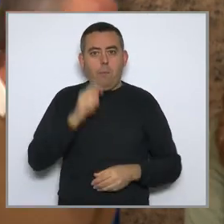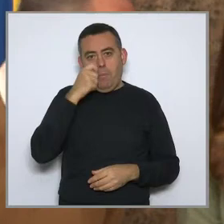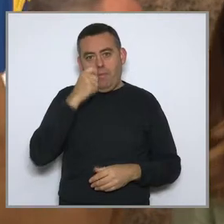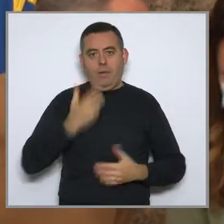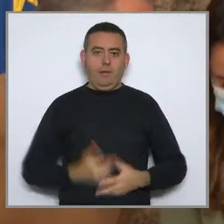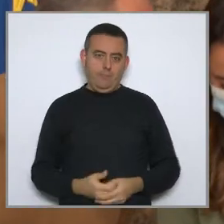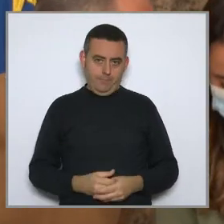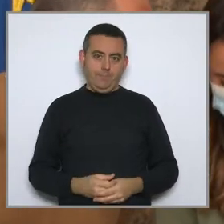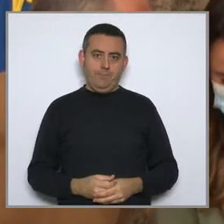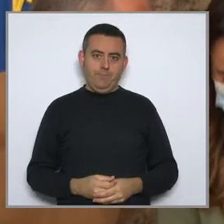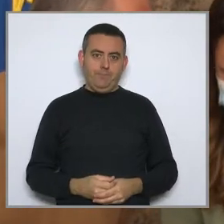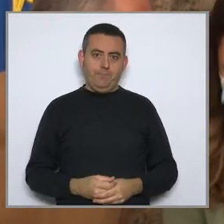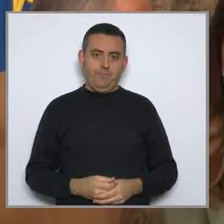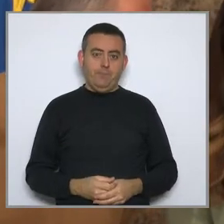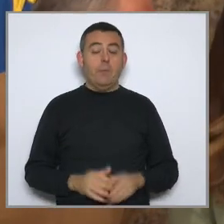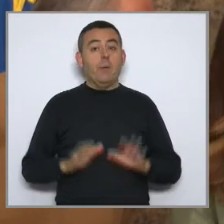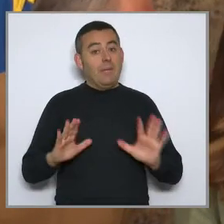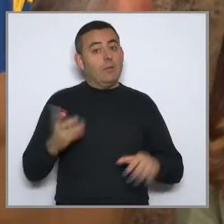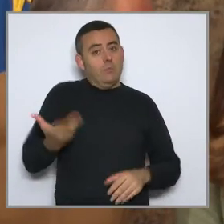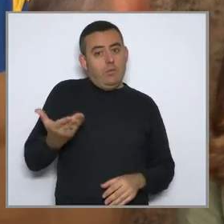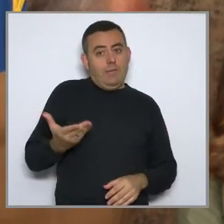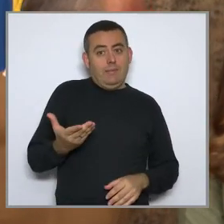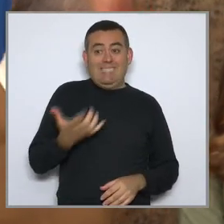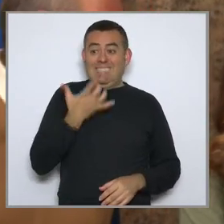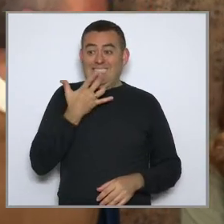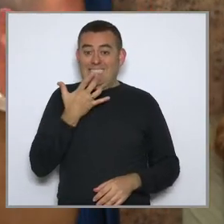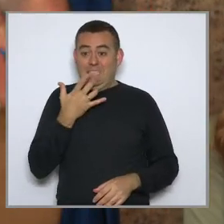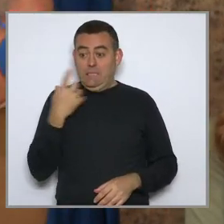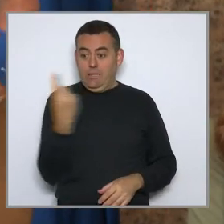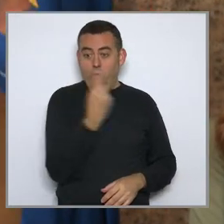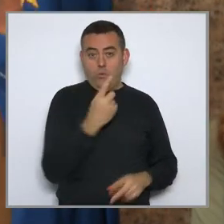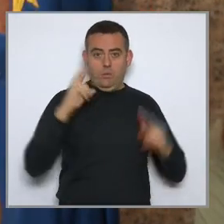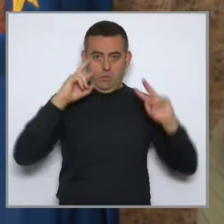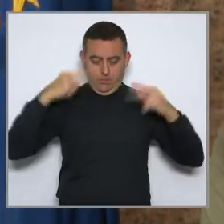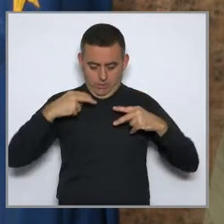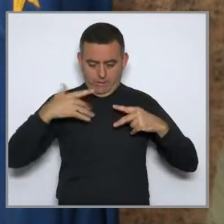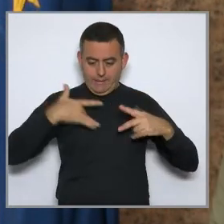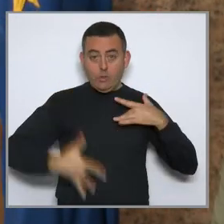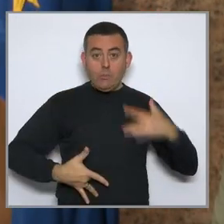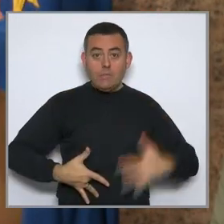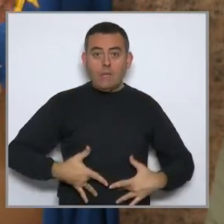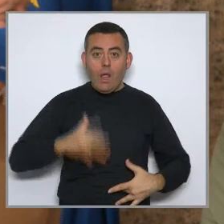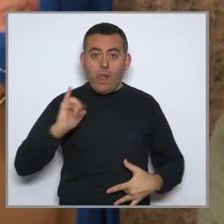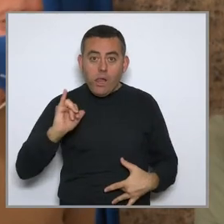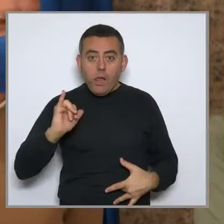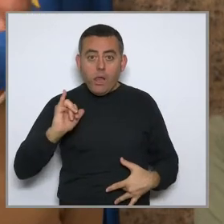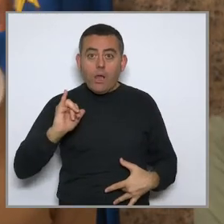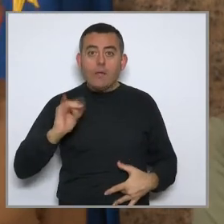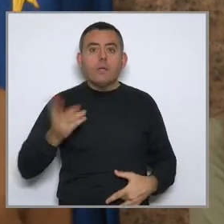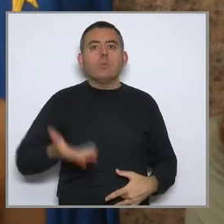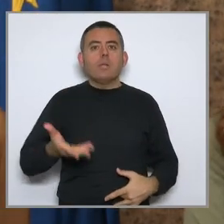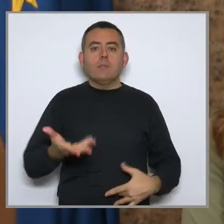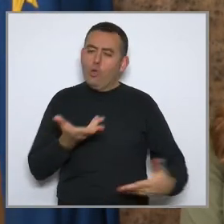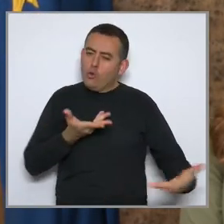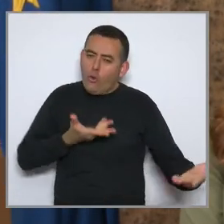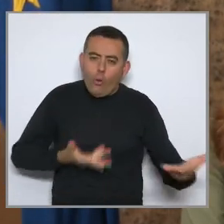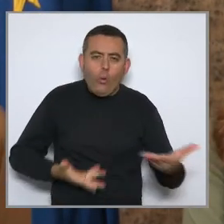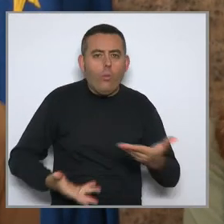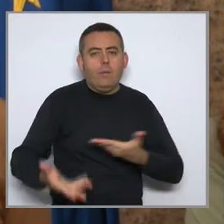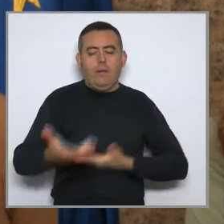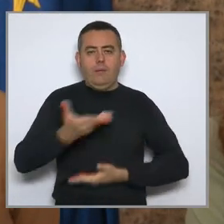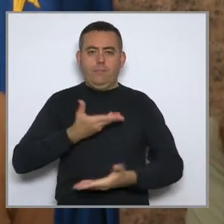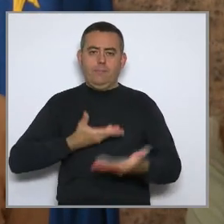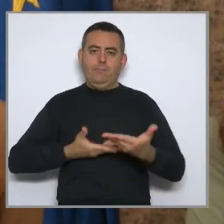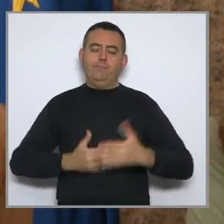cert és que davant dels símptomes tots hem de tenir una actitud cooperativa. És a dir,